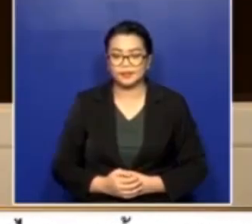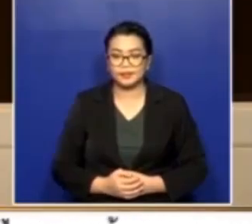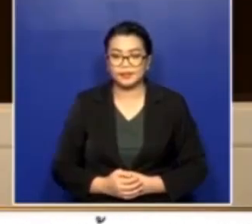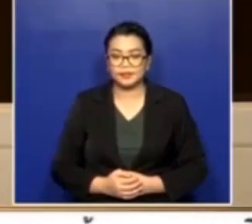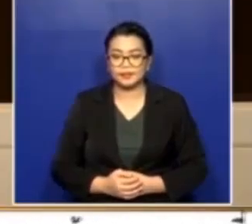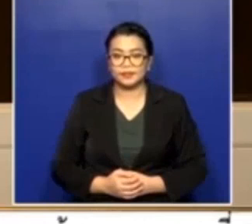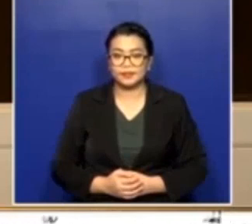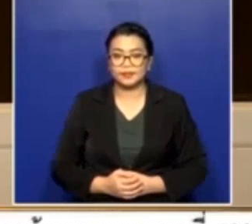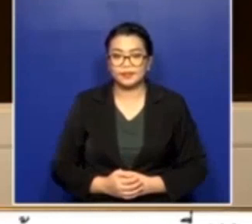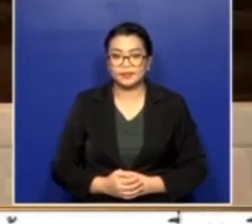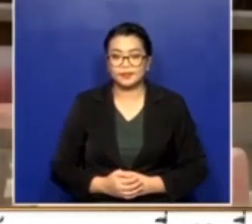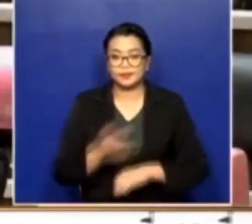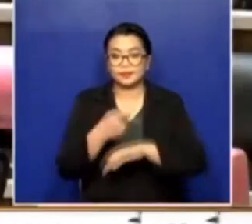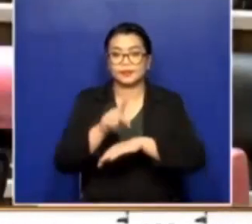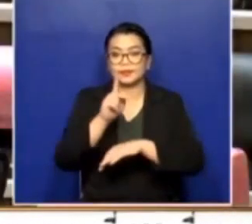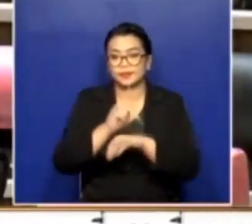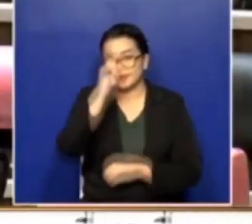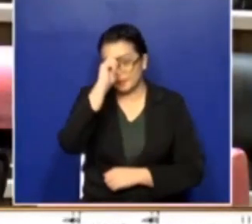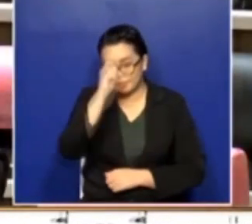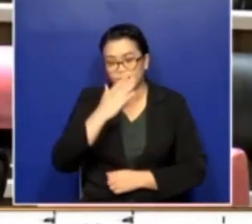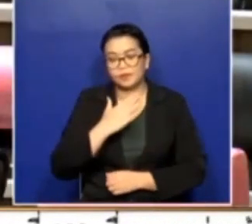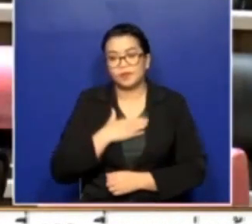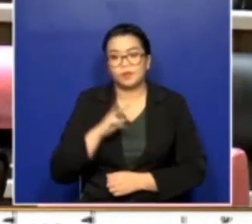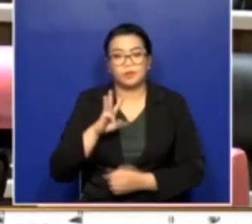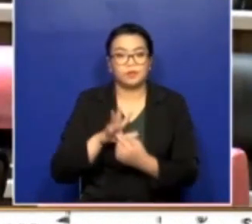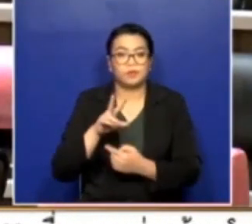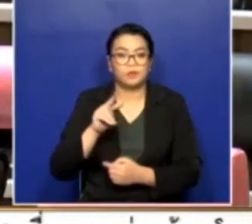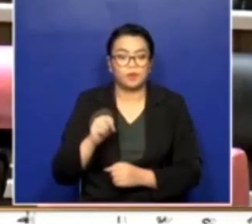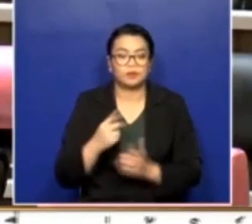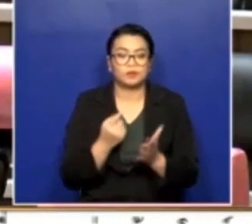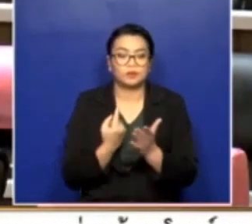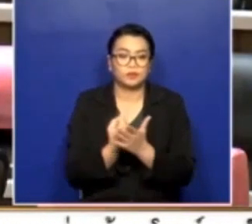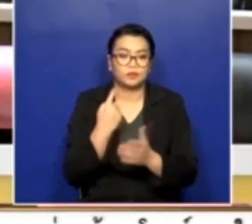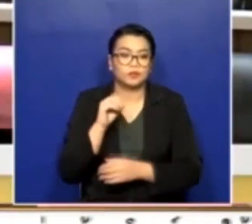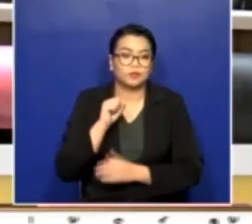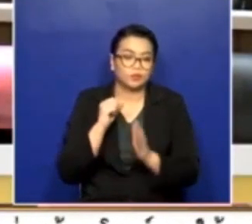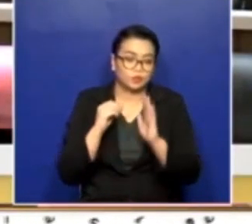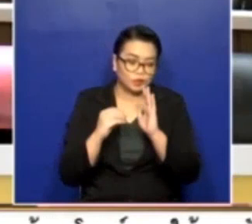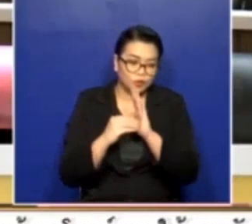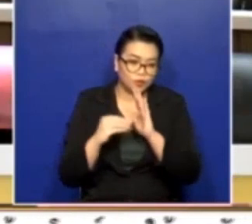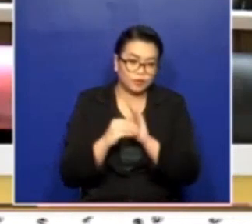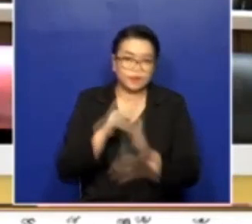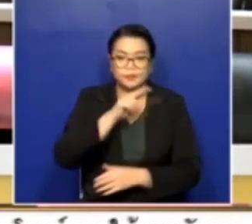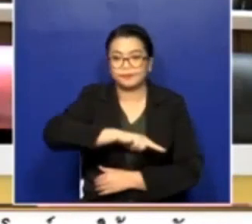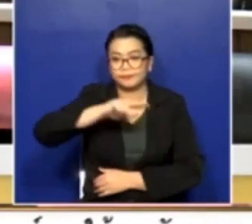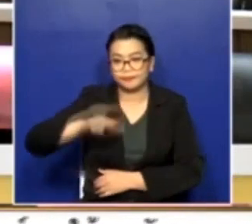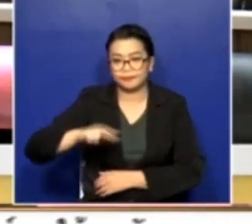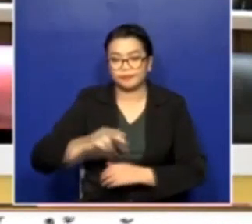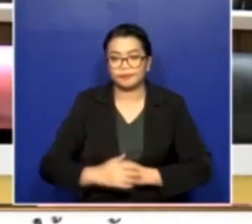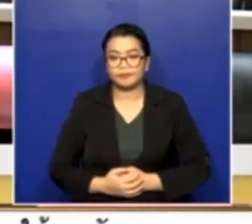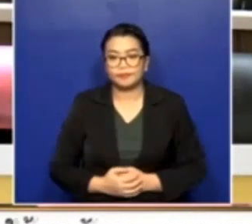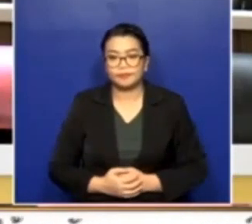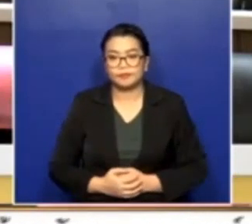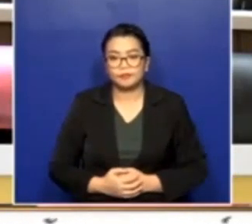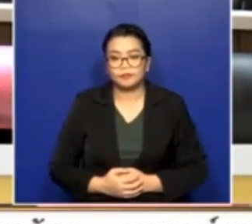ท่านประธานที่เคารพผมวันอยู่บำรุงสมาชิกสภาผู้แทนราษฎรกรุงเทพมหานครพรรคเพื่อไทยเขตบางบอนหนองแขมขออนุ